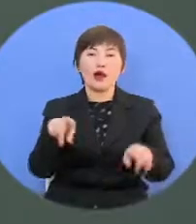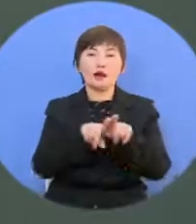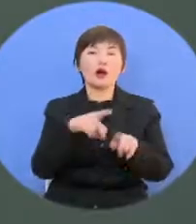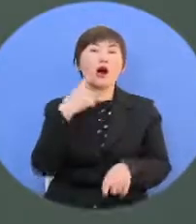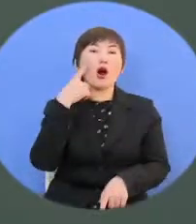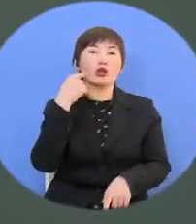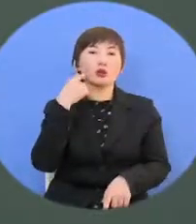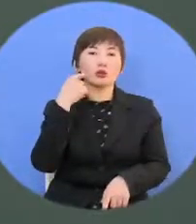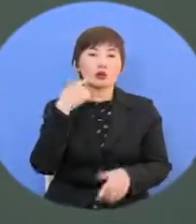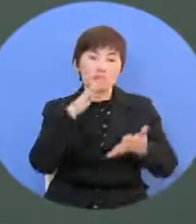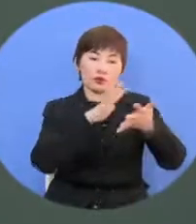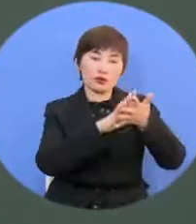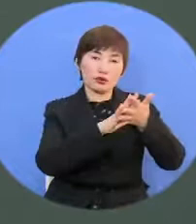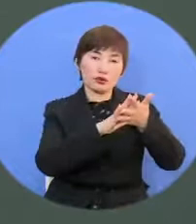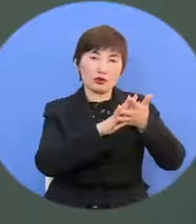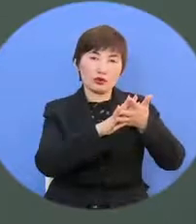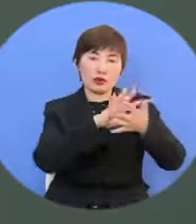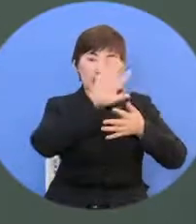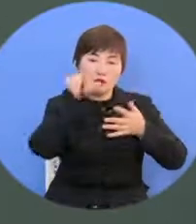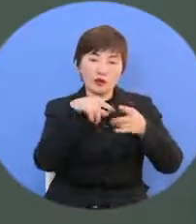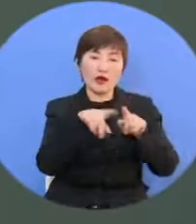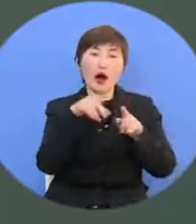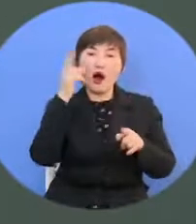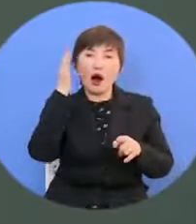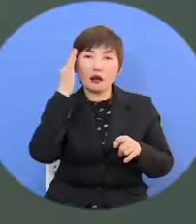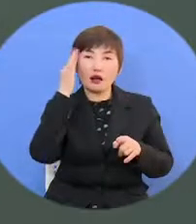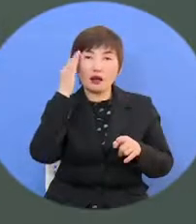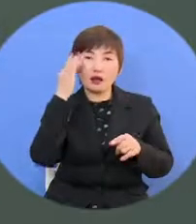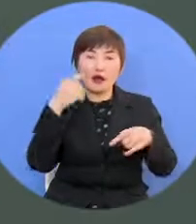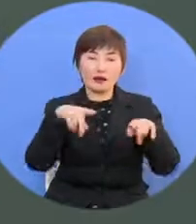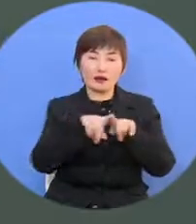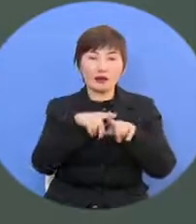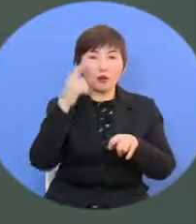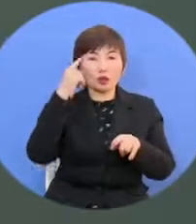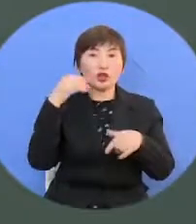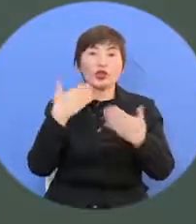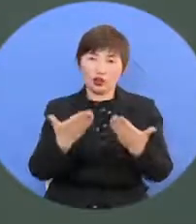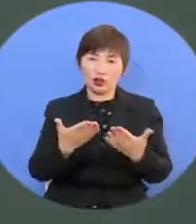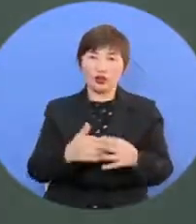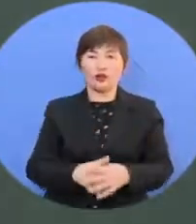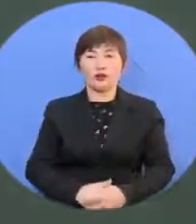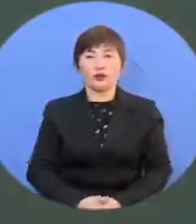өгсөн хүснэгтийг эдгээр одоо үзүүлэлтүүдийг дэвтэр дээр тооцоолж олоорой.